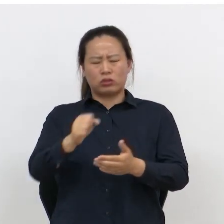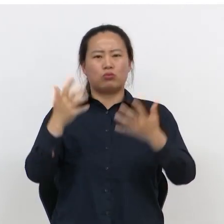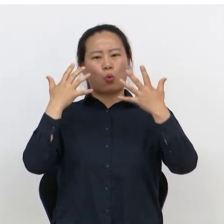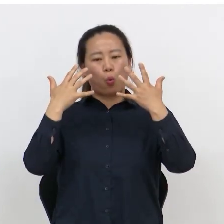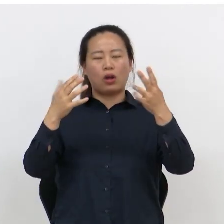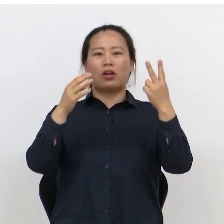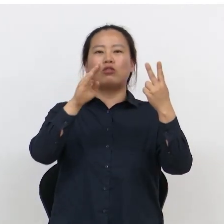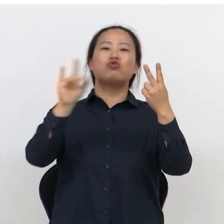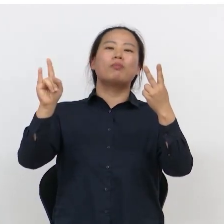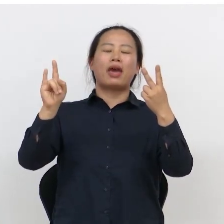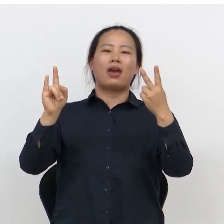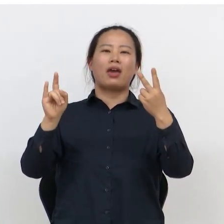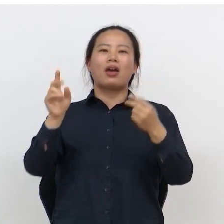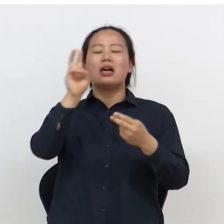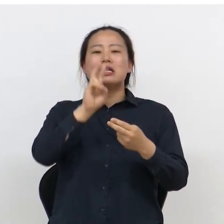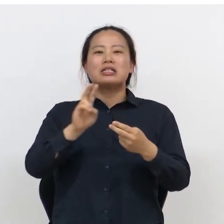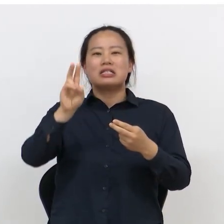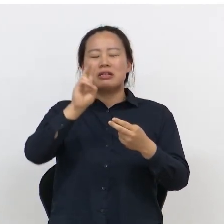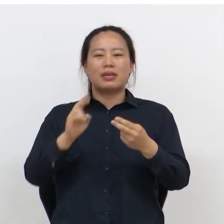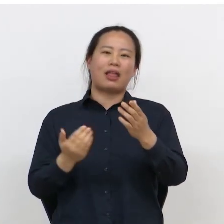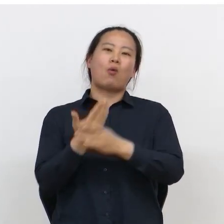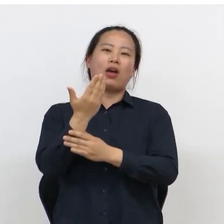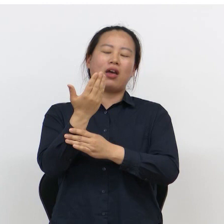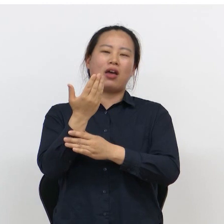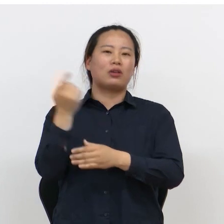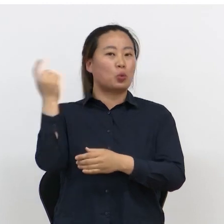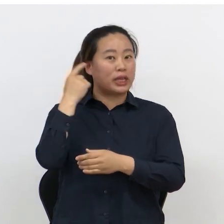나고 악기가